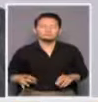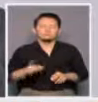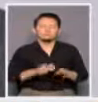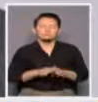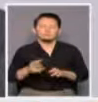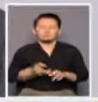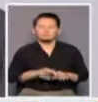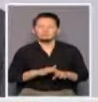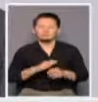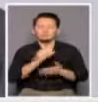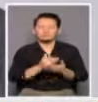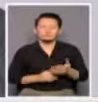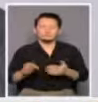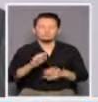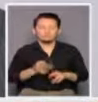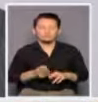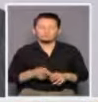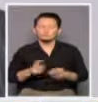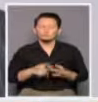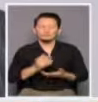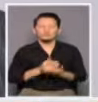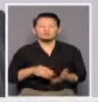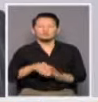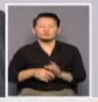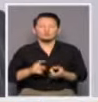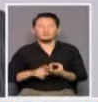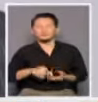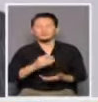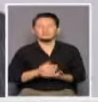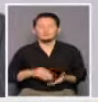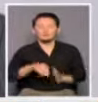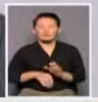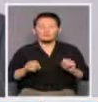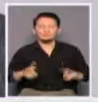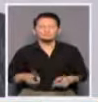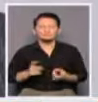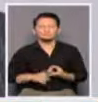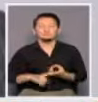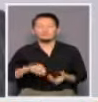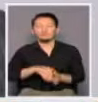ход выполнения программ. За эту свою поездку я посещаю 4-й район и 5-й город,